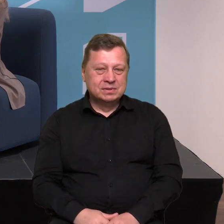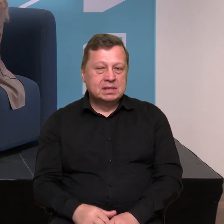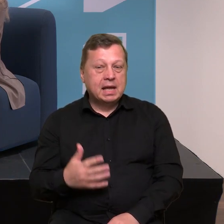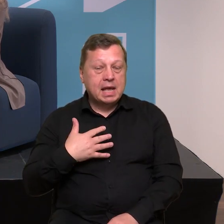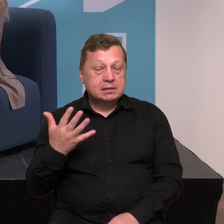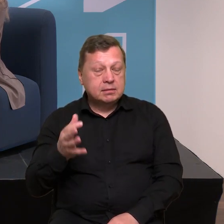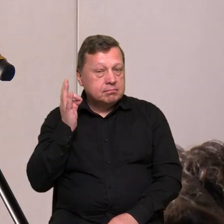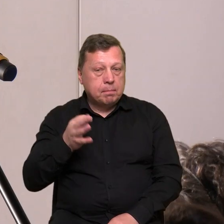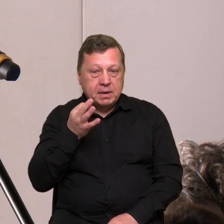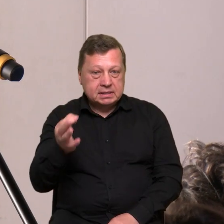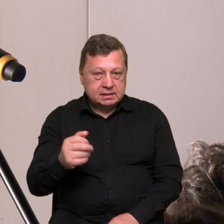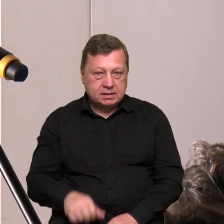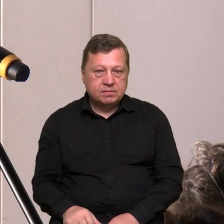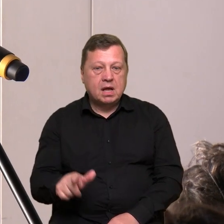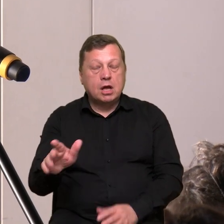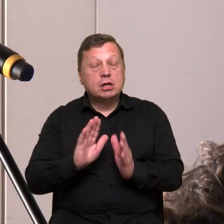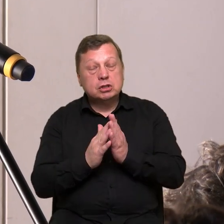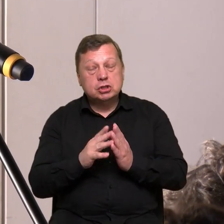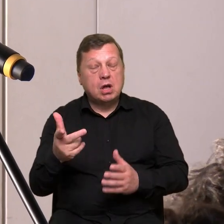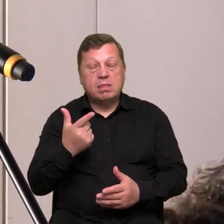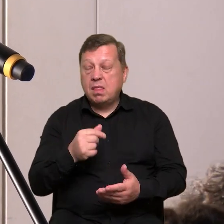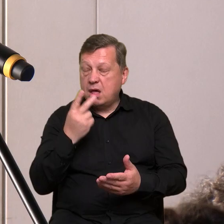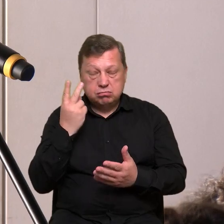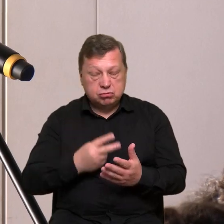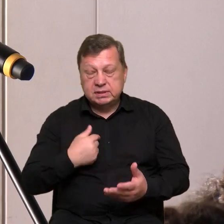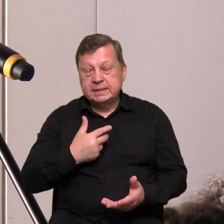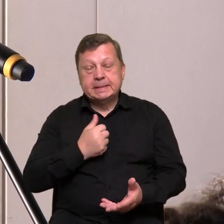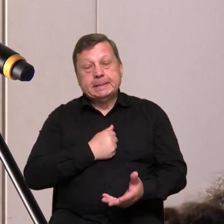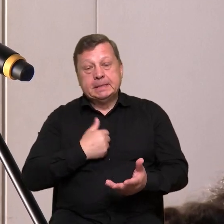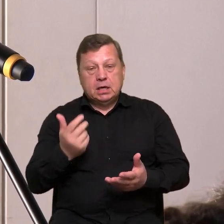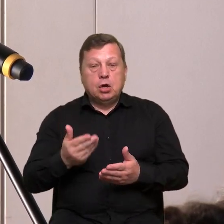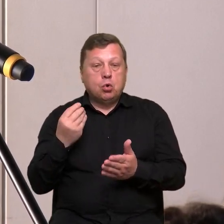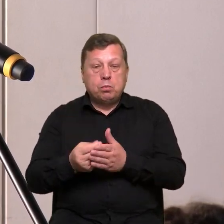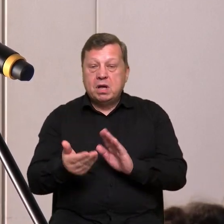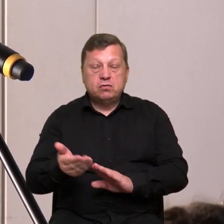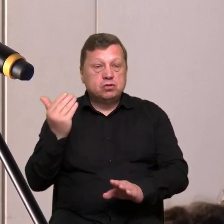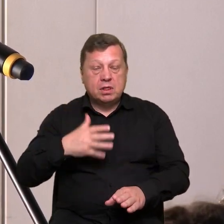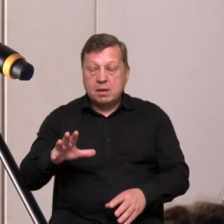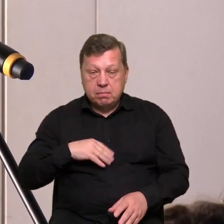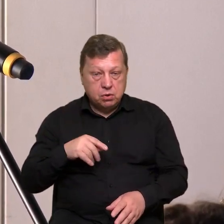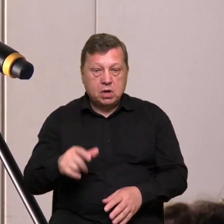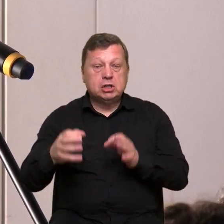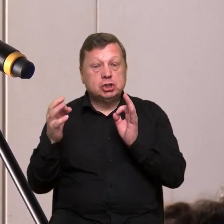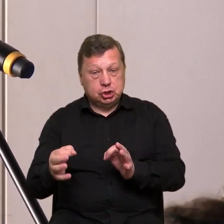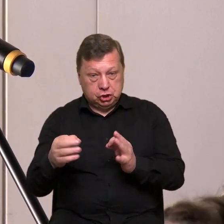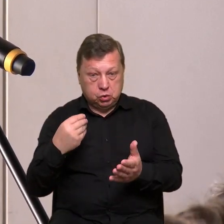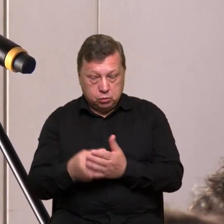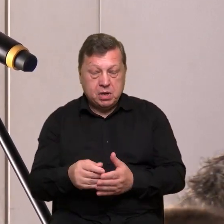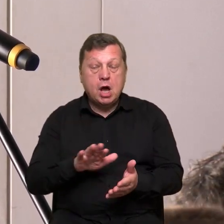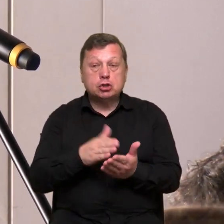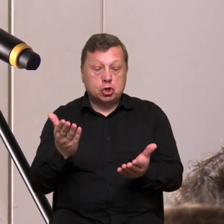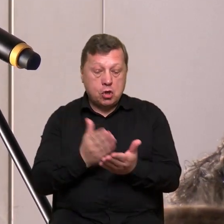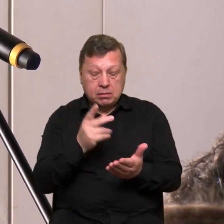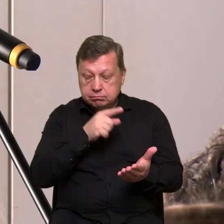Chciałam Panią zapytać, niestety nie przeczytałam książki, nie udało mi się jej kupić wcześniej, kupiłam dzisiaj, jestem na 23 stronie,